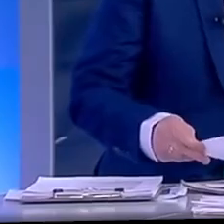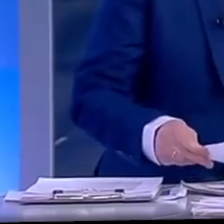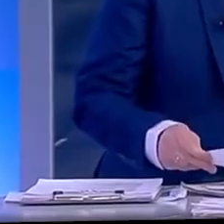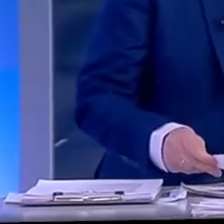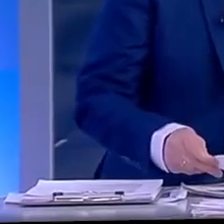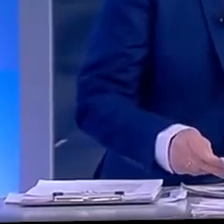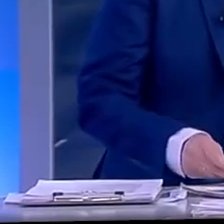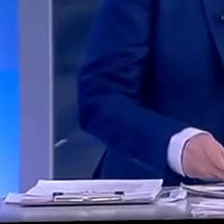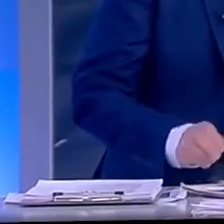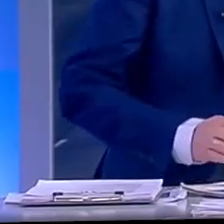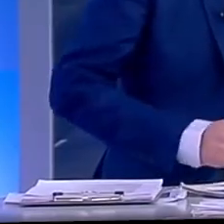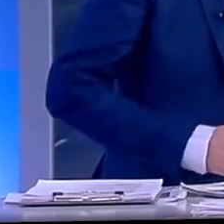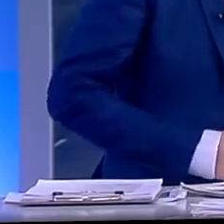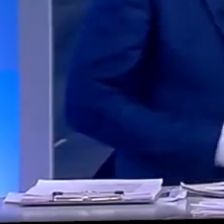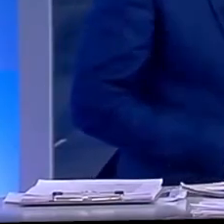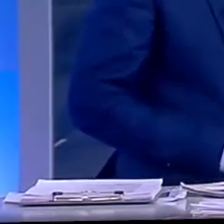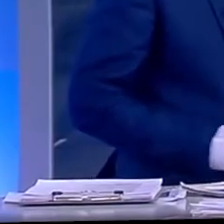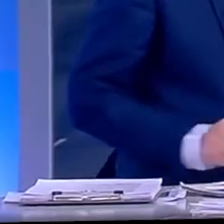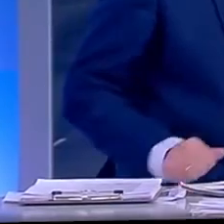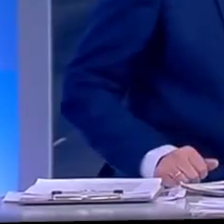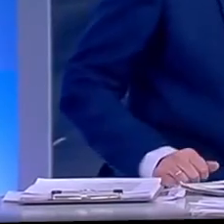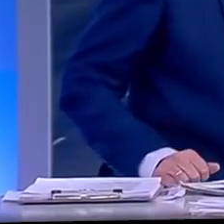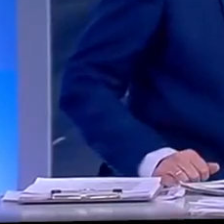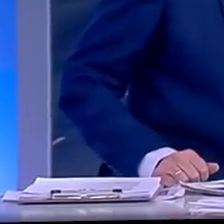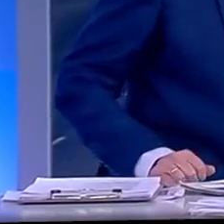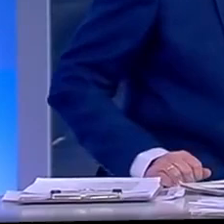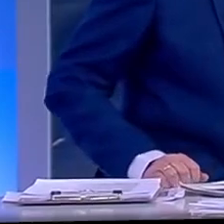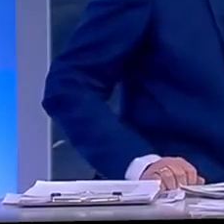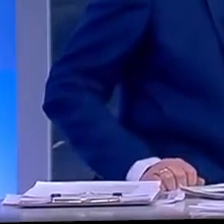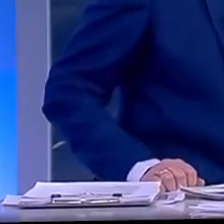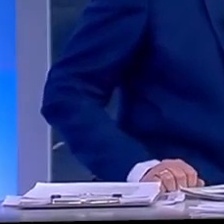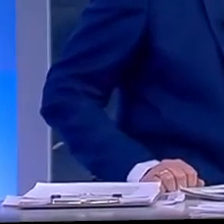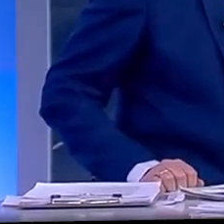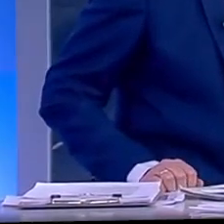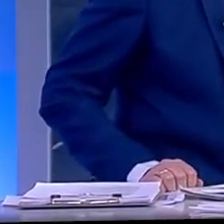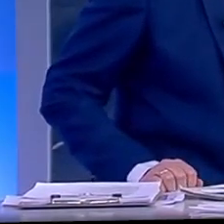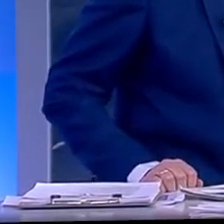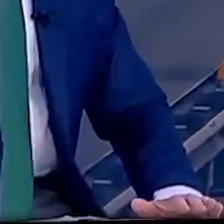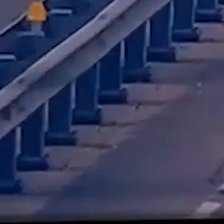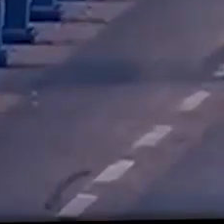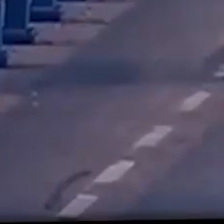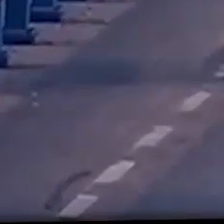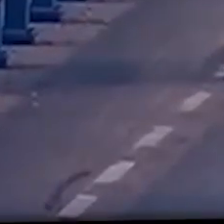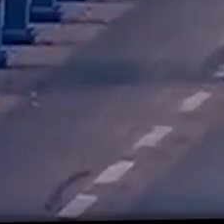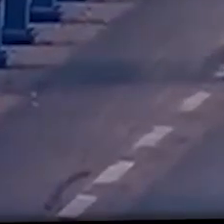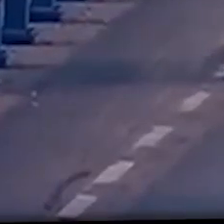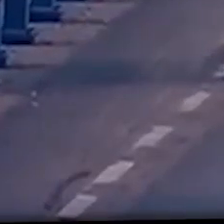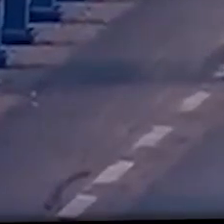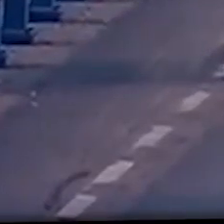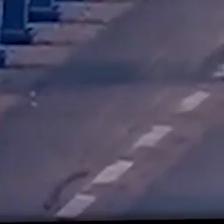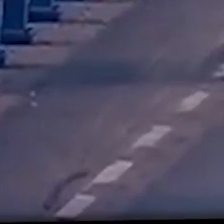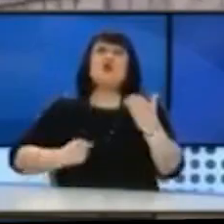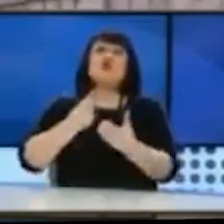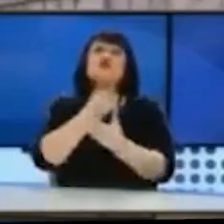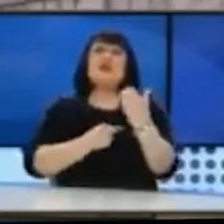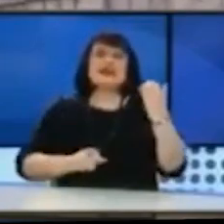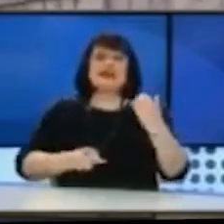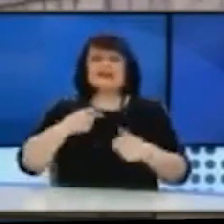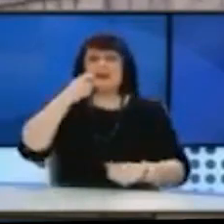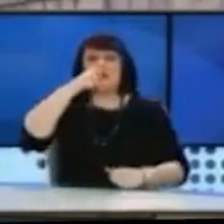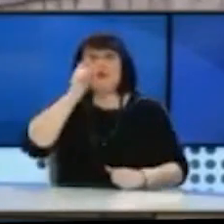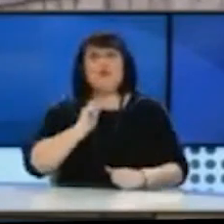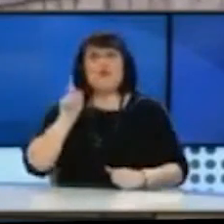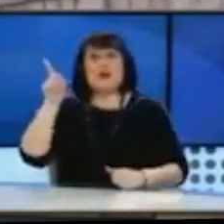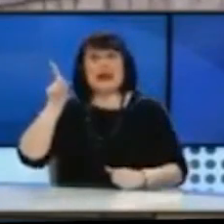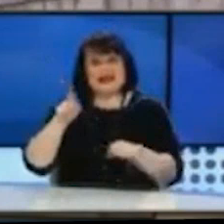150.000 μετανάστες, πώς να το πω, αναμένονται... Πρόσφυγες πολέμου. Ε? Είναι πρόσφυγες πολέμου. Πρόσφυγες αυτοί πολέμου. Είναι πραγματικοί πρόσφυγες, κύριε αυτοί. Η